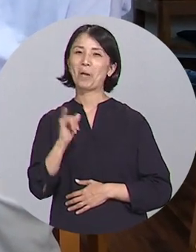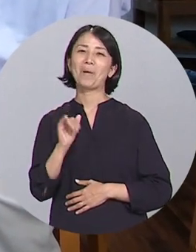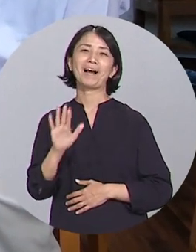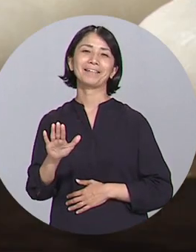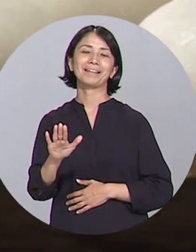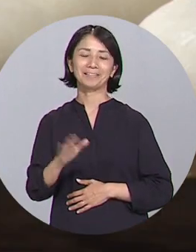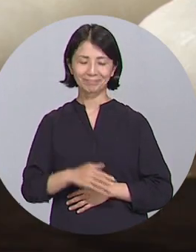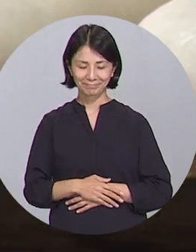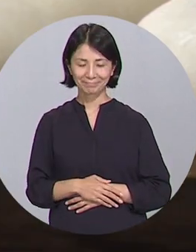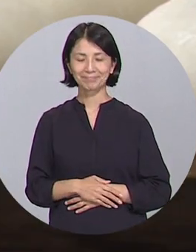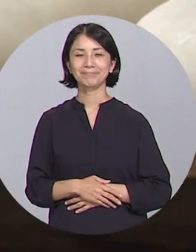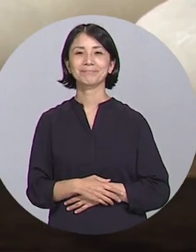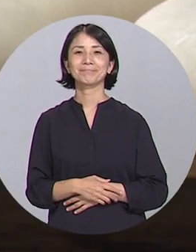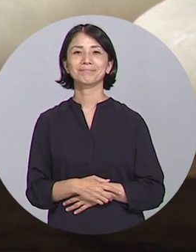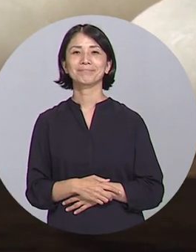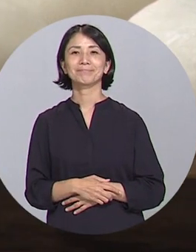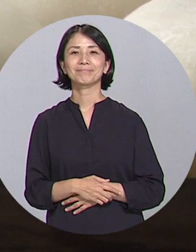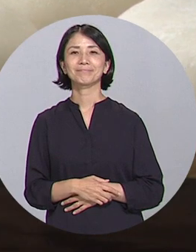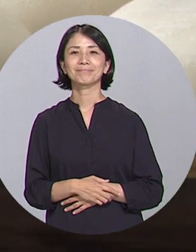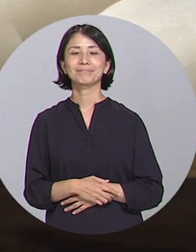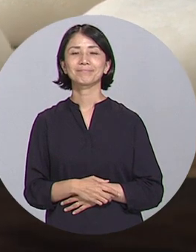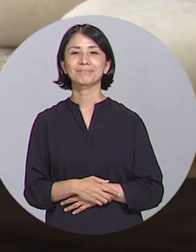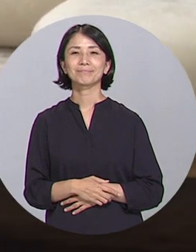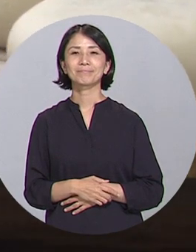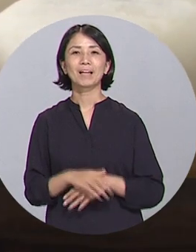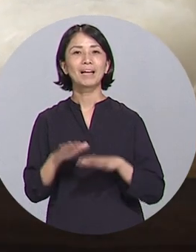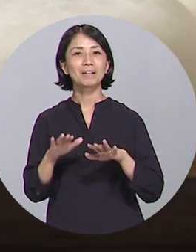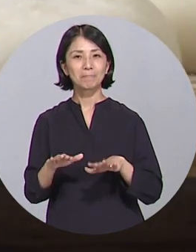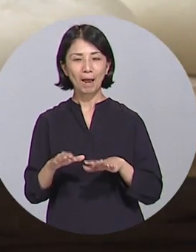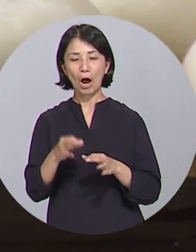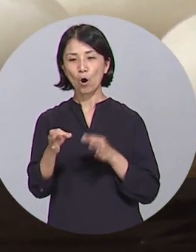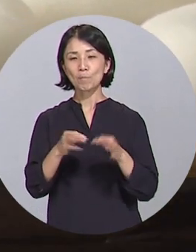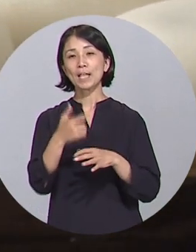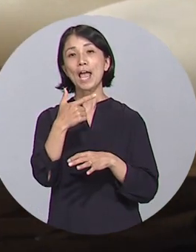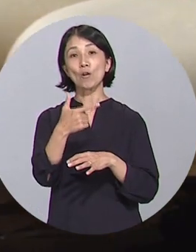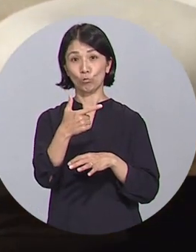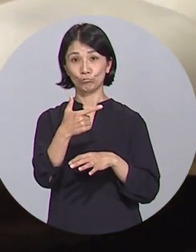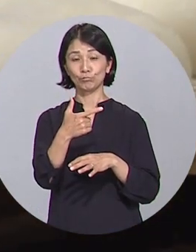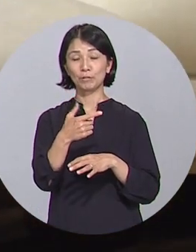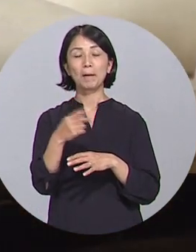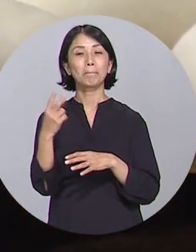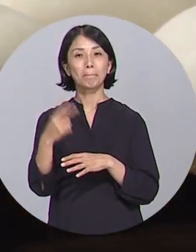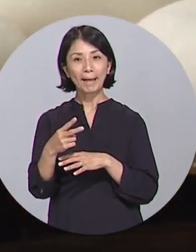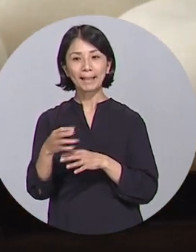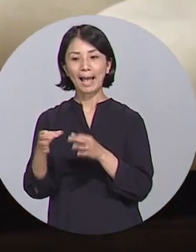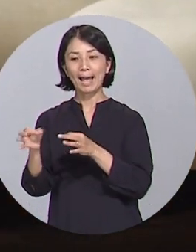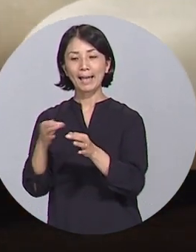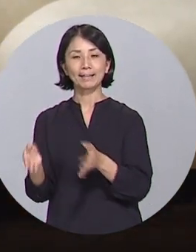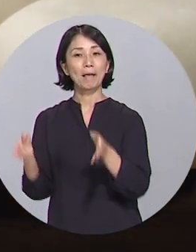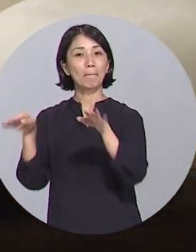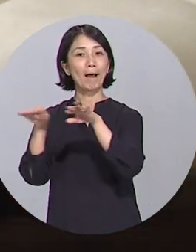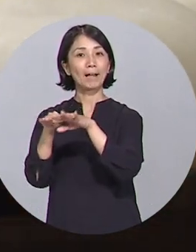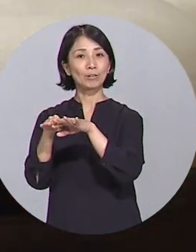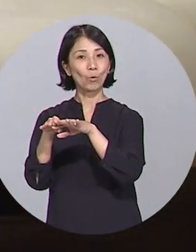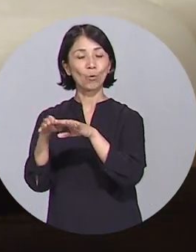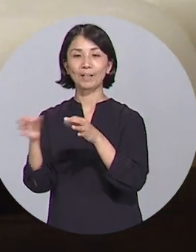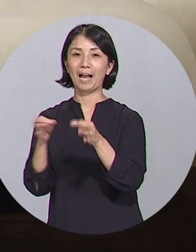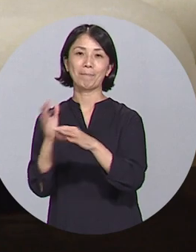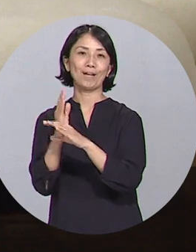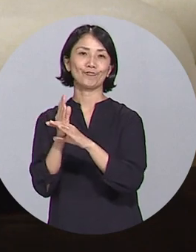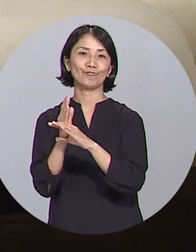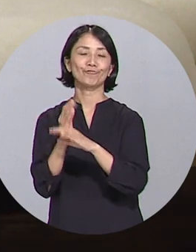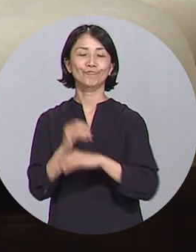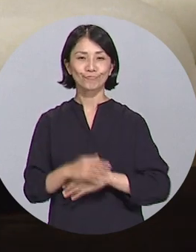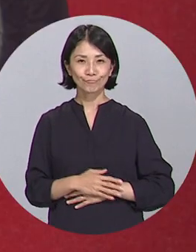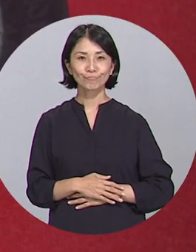はい、 久喜市では現在およそ6軒の和菓子店のほか、デパートなどで塩あんびんが販売されています